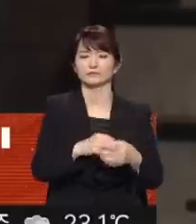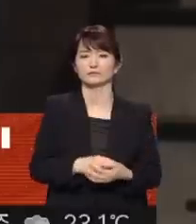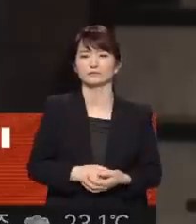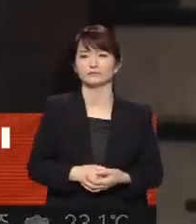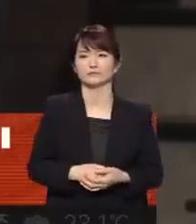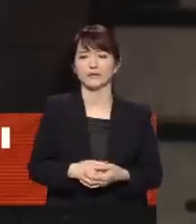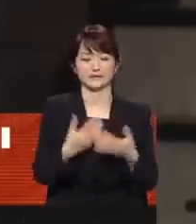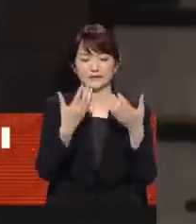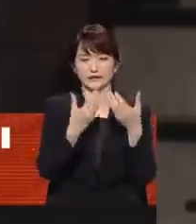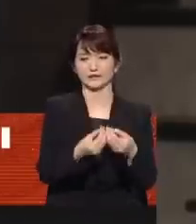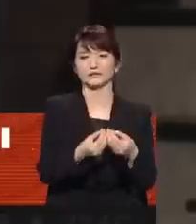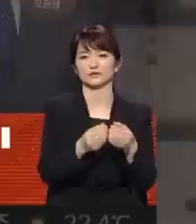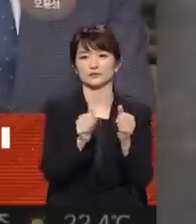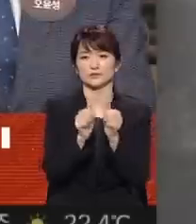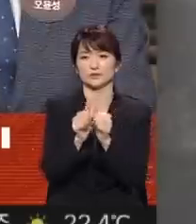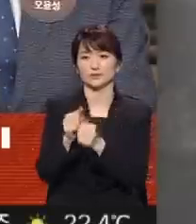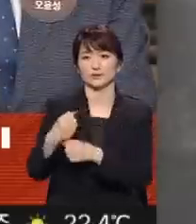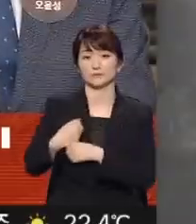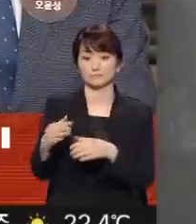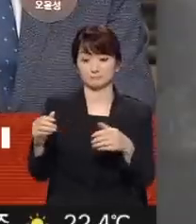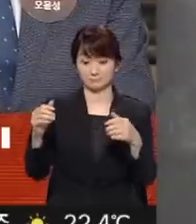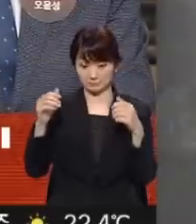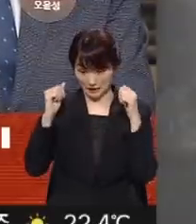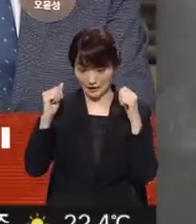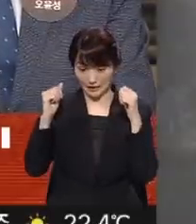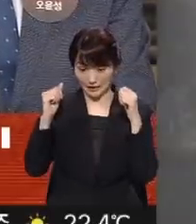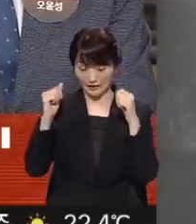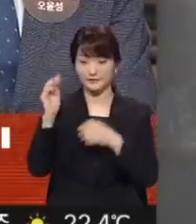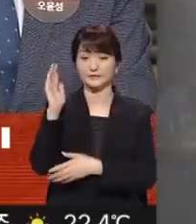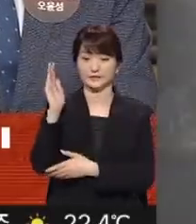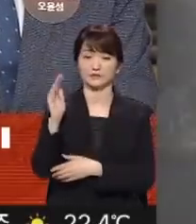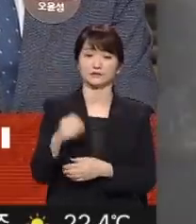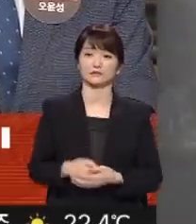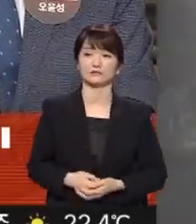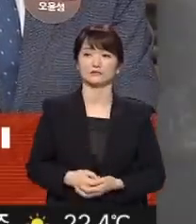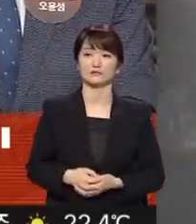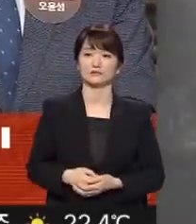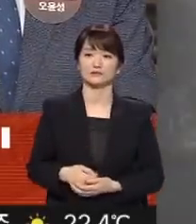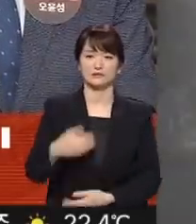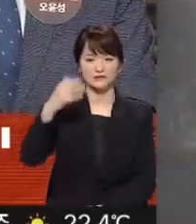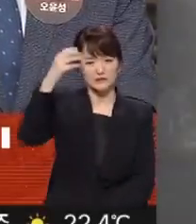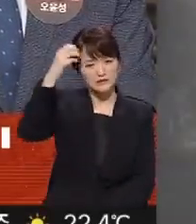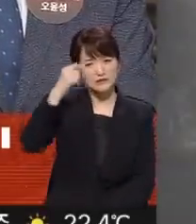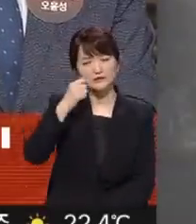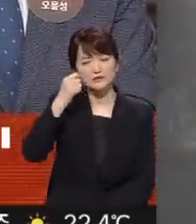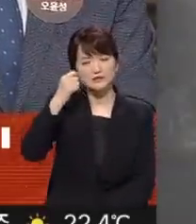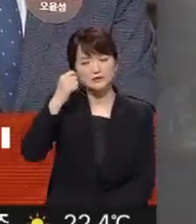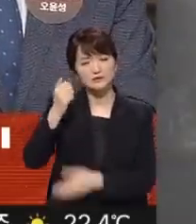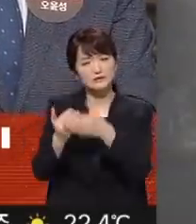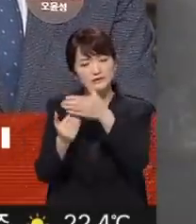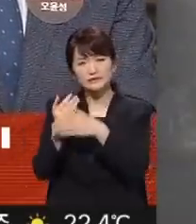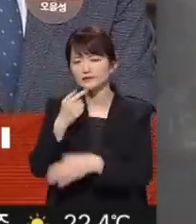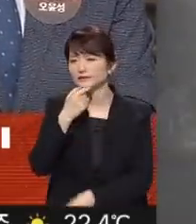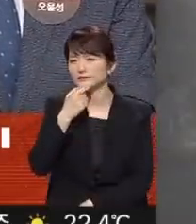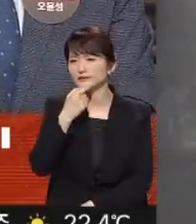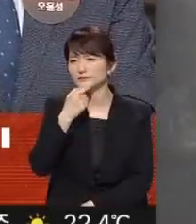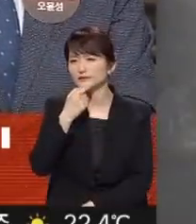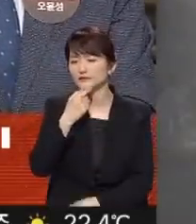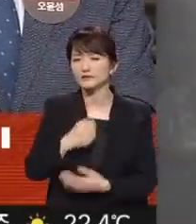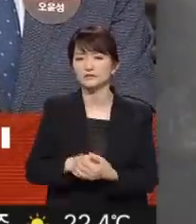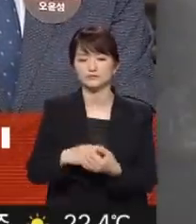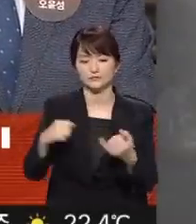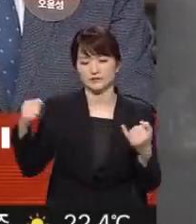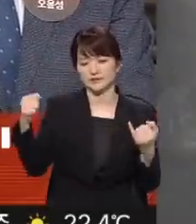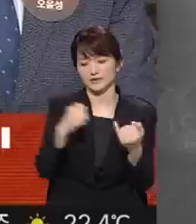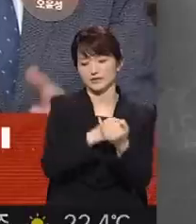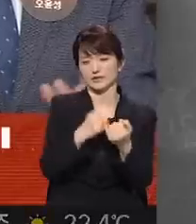뭐 남성들 같은 경우는 뭐 군대 갔다 온 얘기 이런 것들 있지 않습니까? 근데 사실은 또 기억을 하고 싶지 않는 기억이 있어요. 바로 이제 이렇게 가해자